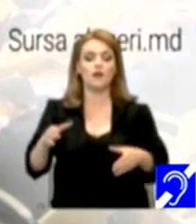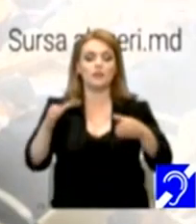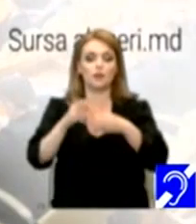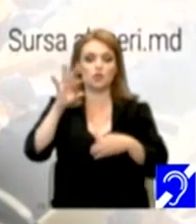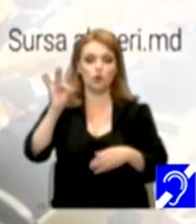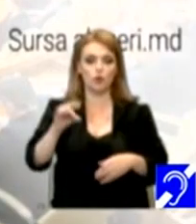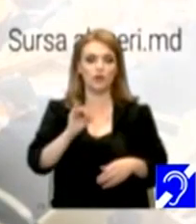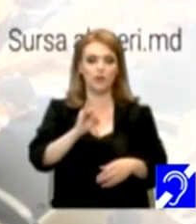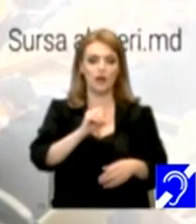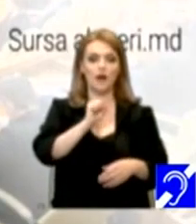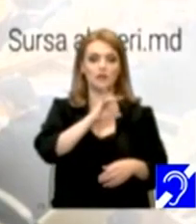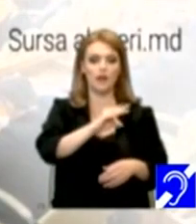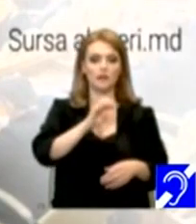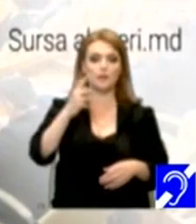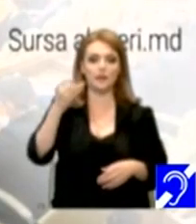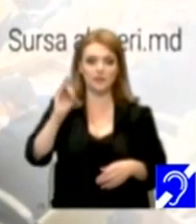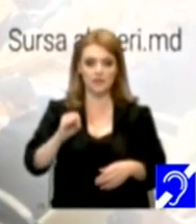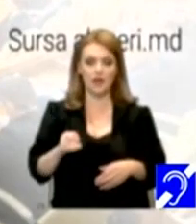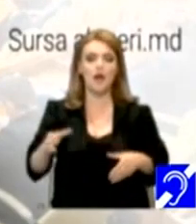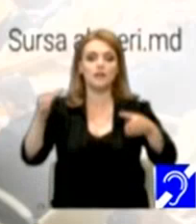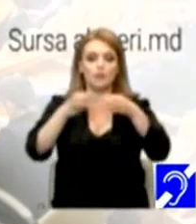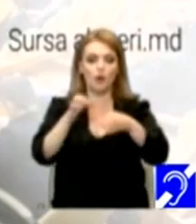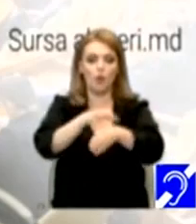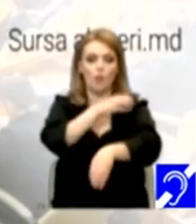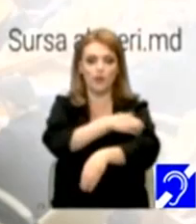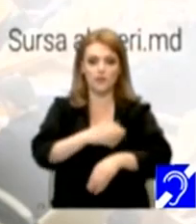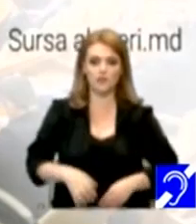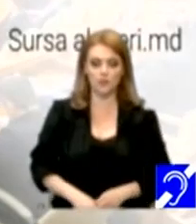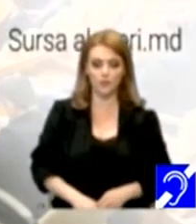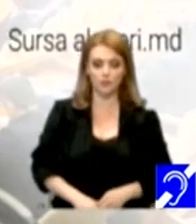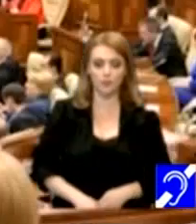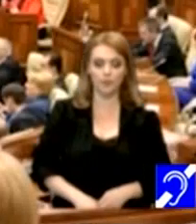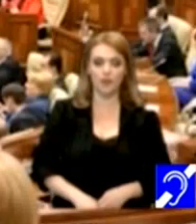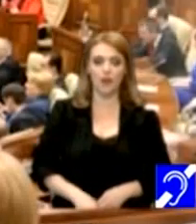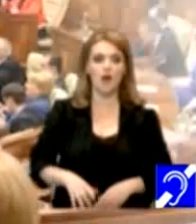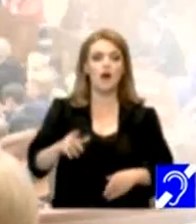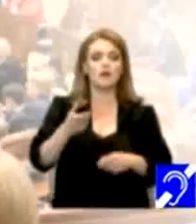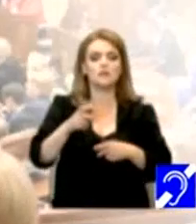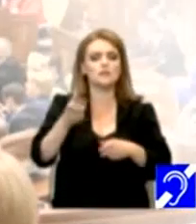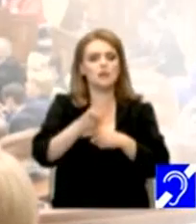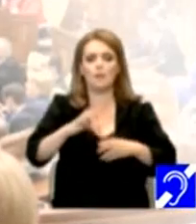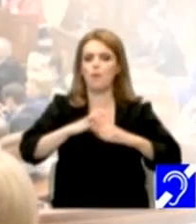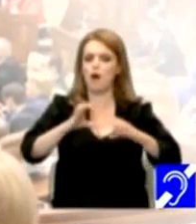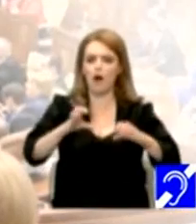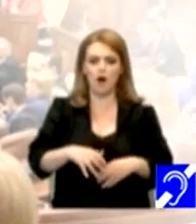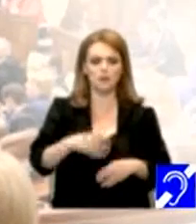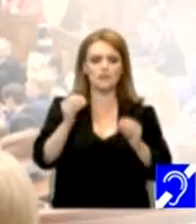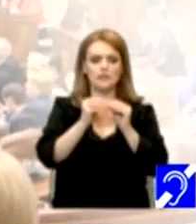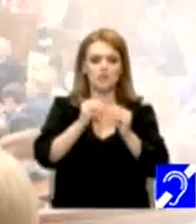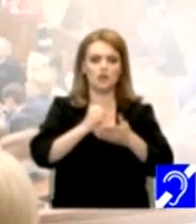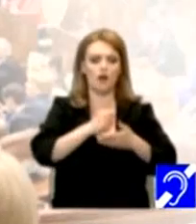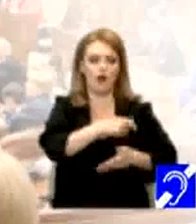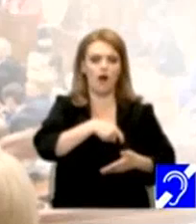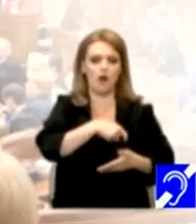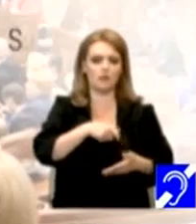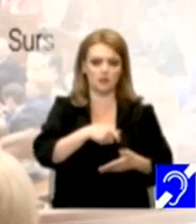Adrian Lebedinski de la Blocul Electoral al Comuniștilor și Socialiștilor. În topul celor mai bogați 10 candidați se